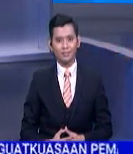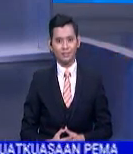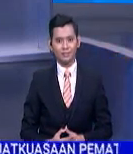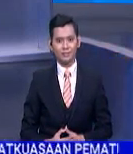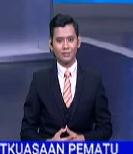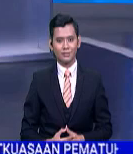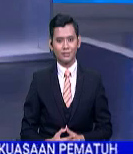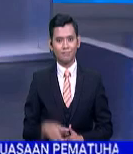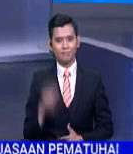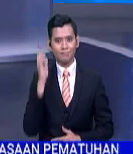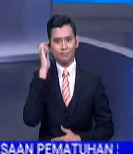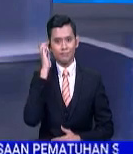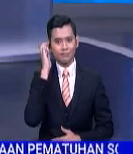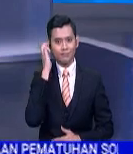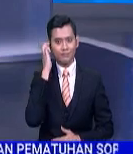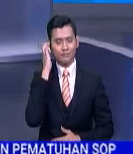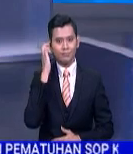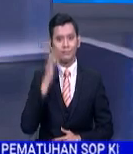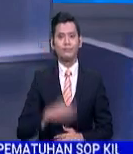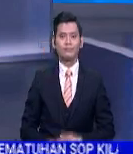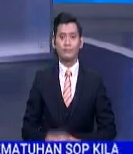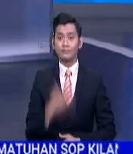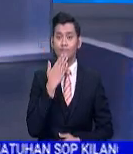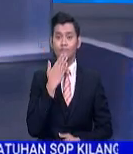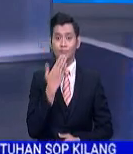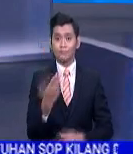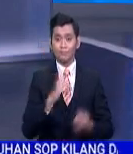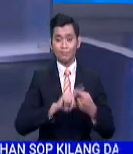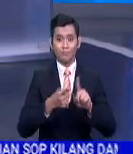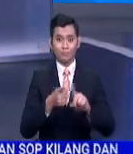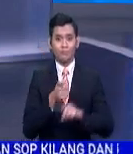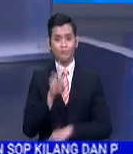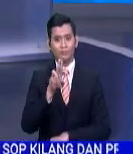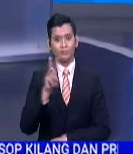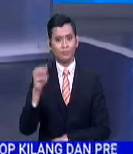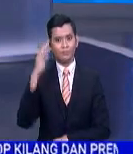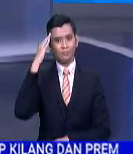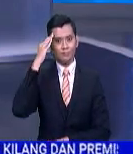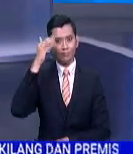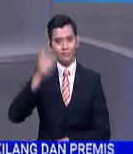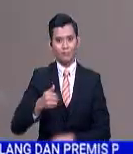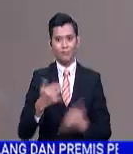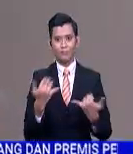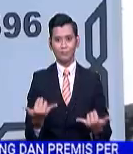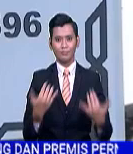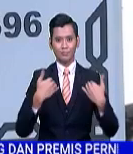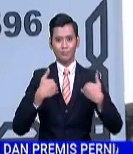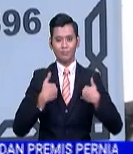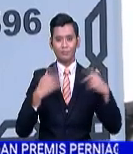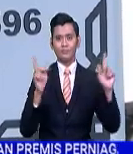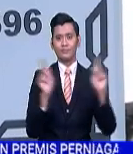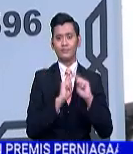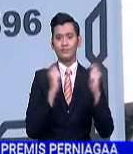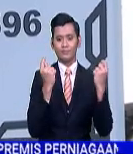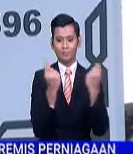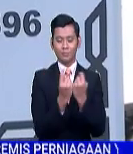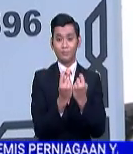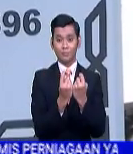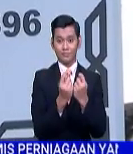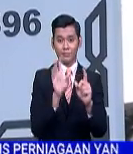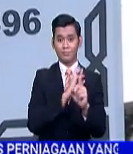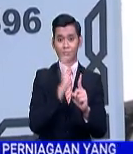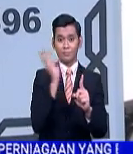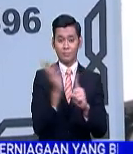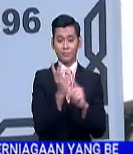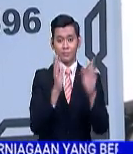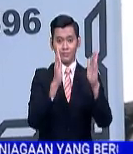Baik, terima kasih rakan setugas di Angkasa Puri. Assalamualaikum dan salam sejahtera. Sekarang ini saya berada di Kelab Kebajikan Asnaf